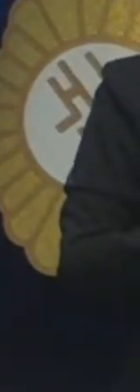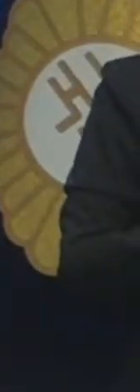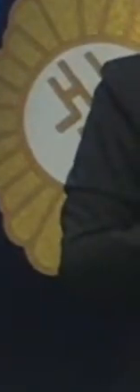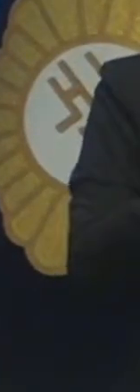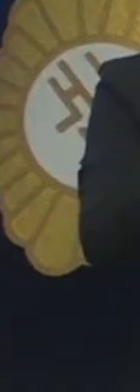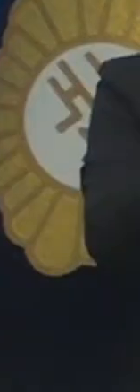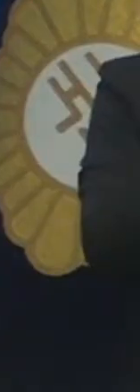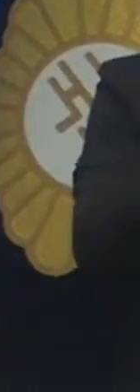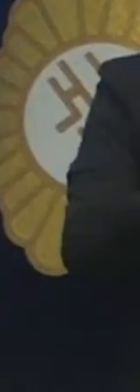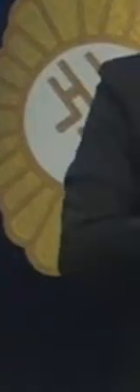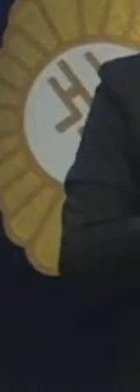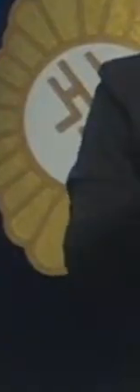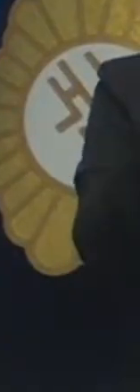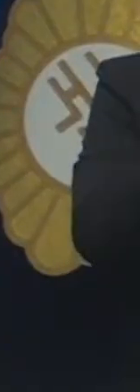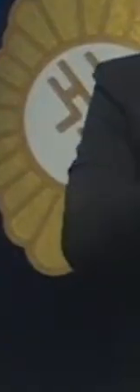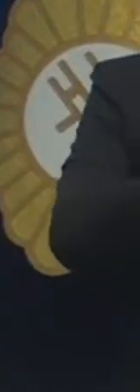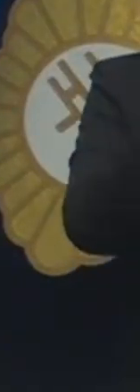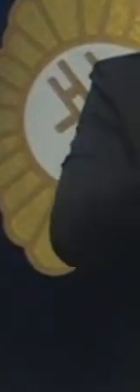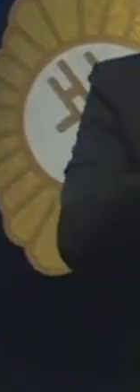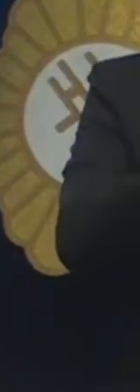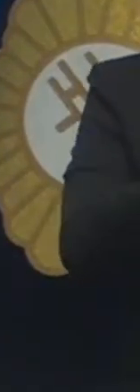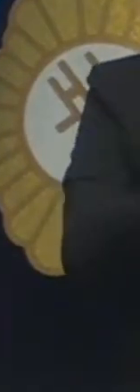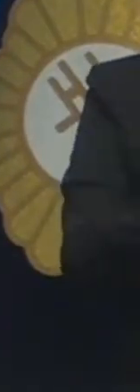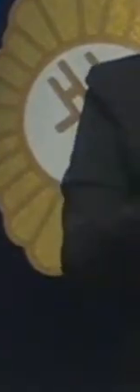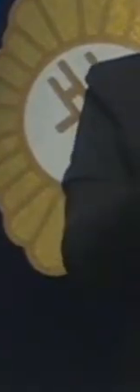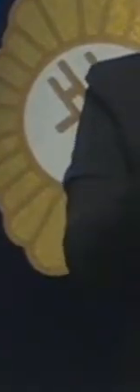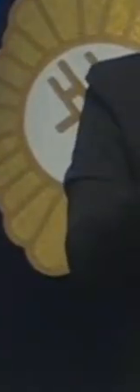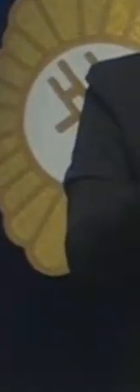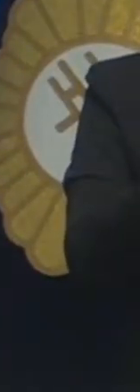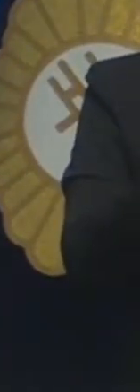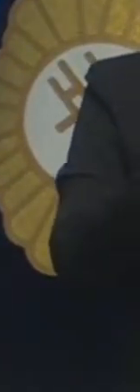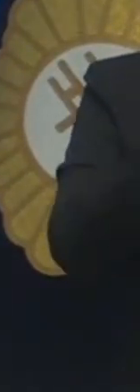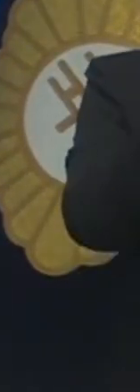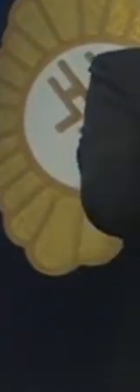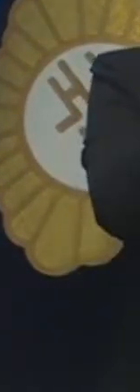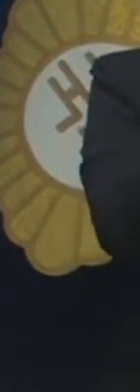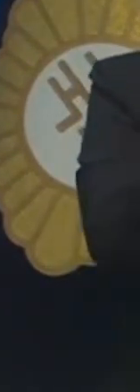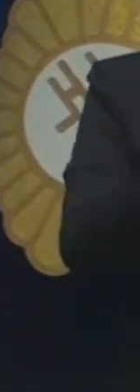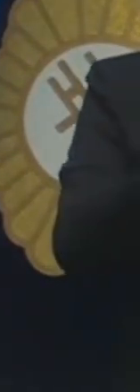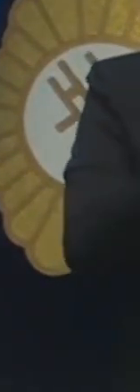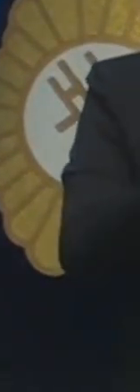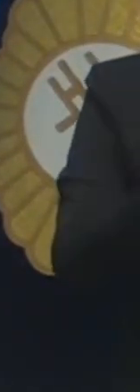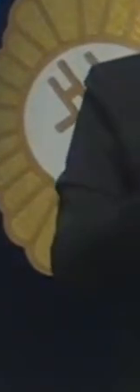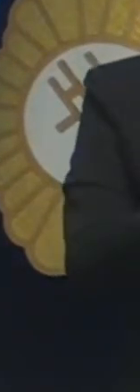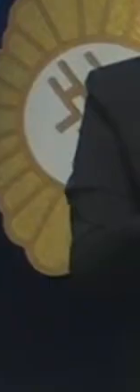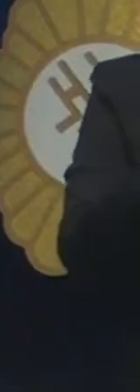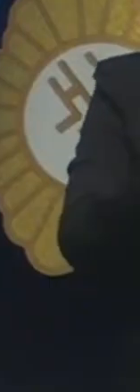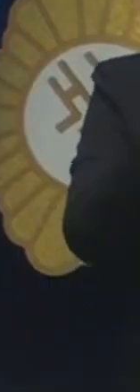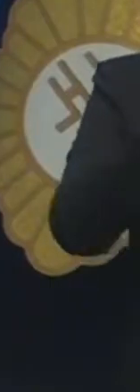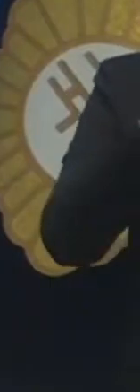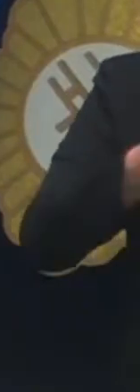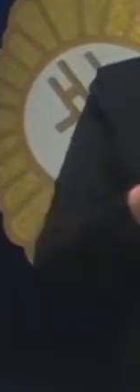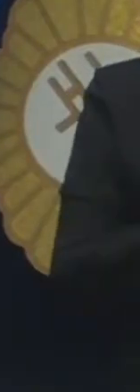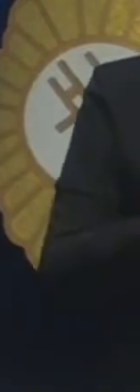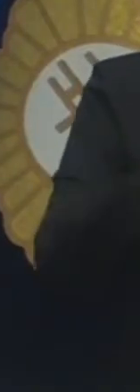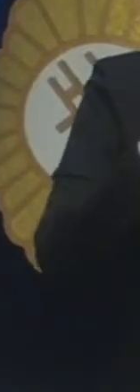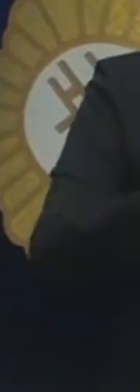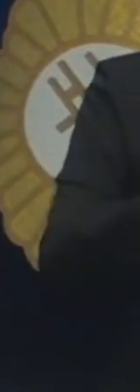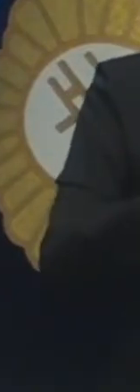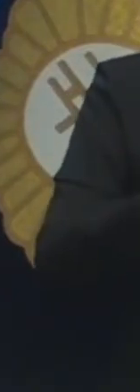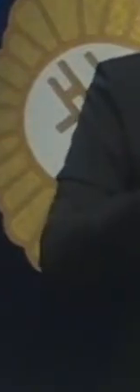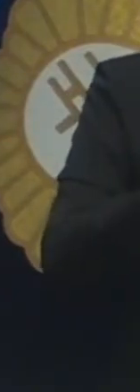파헤치고 처벌하는 데 앞장서 주십시오. 홈플러스의 10만 노동자와 소상공인들 그리고 지역